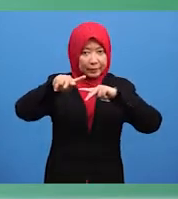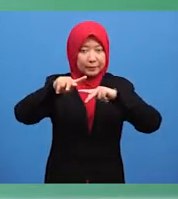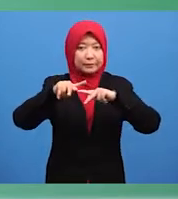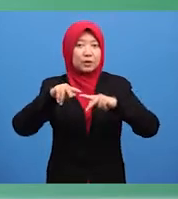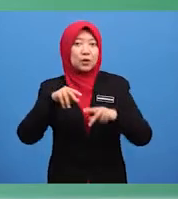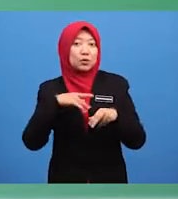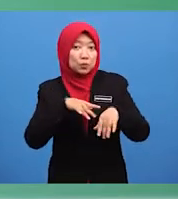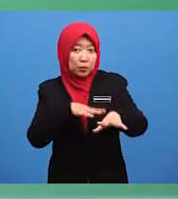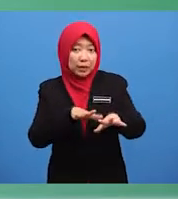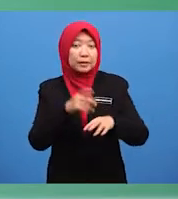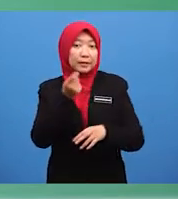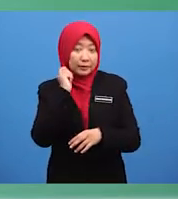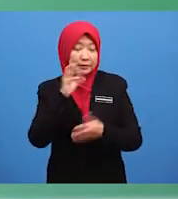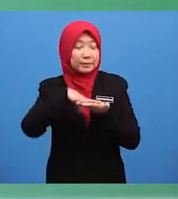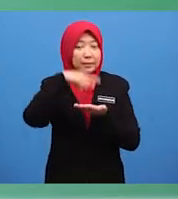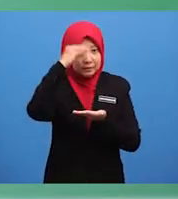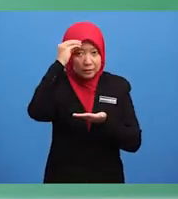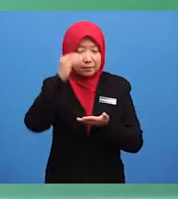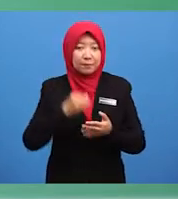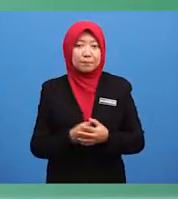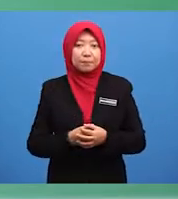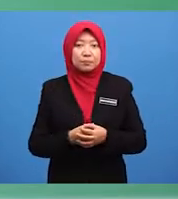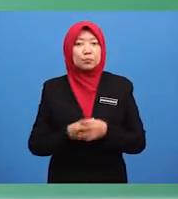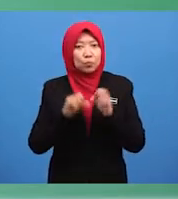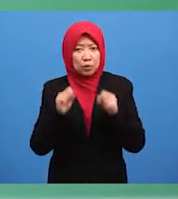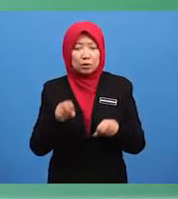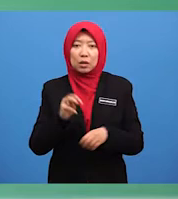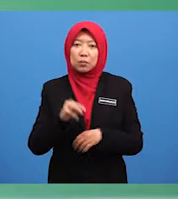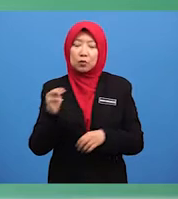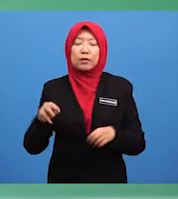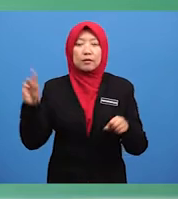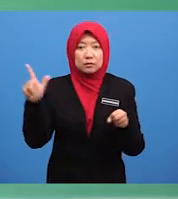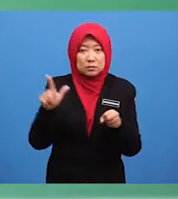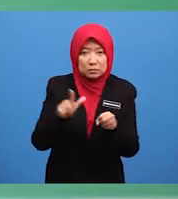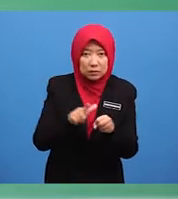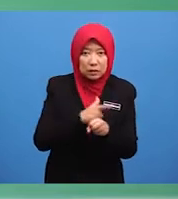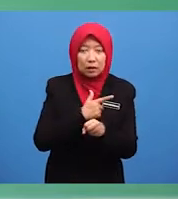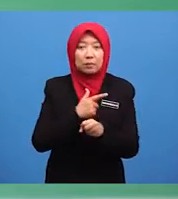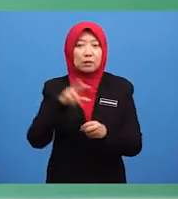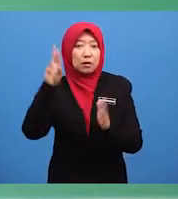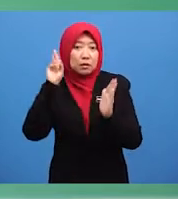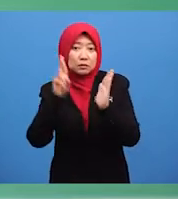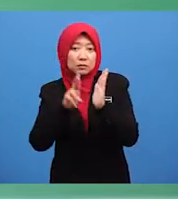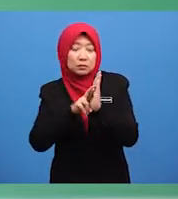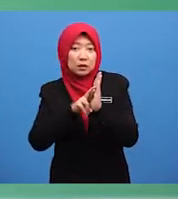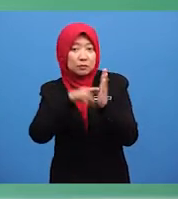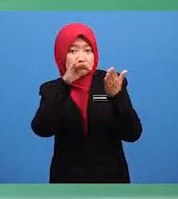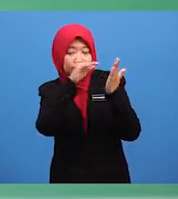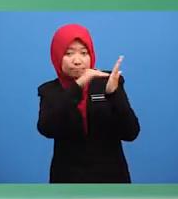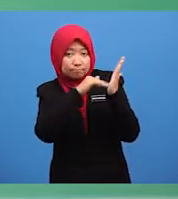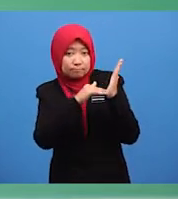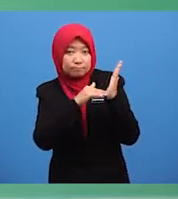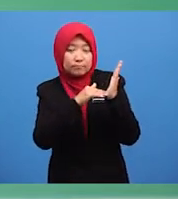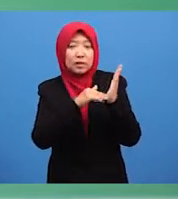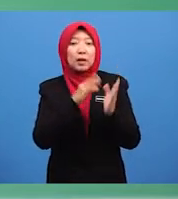yang kita telah pelajari. Bolehkah murid-murid melengkapkan rajah dengan menyenarai bentuk